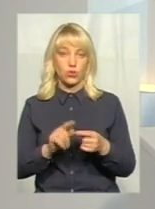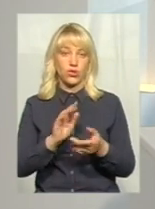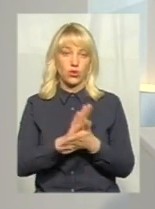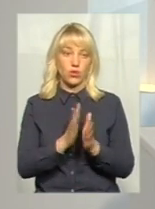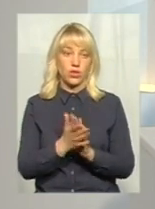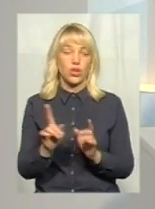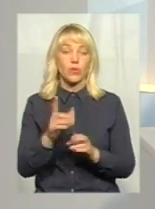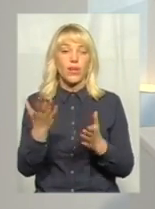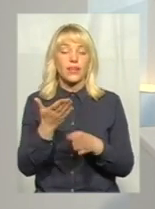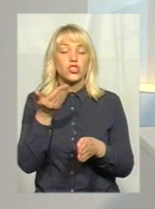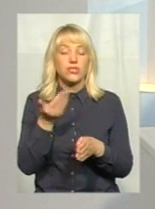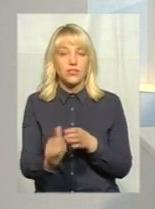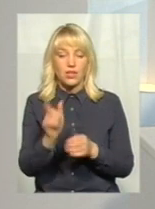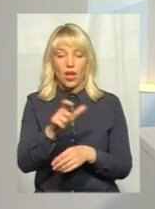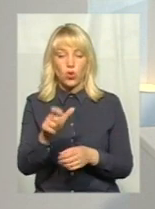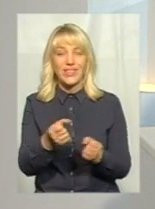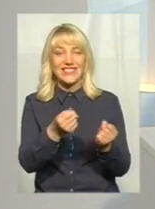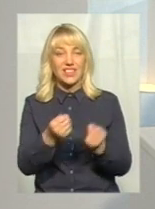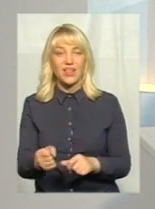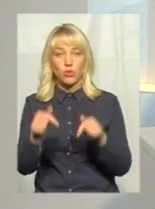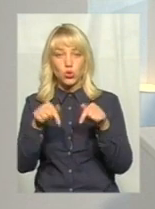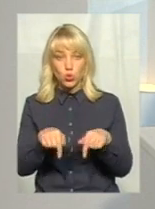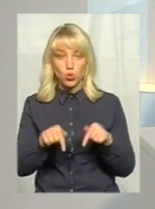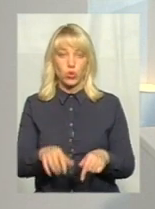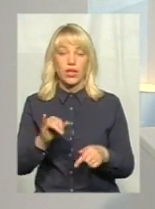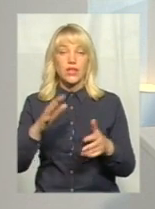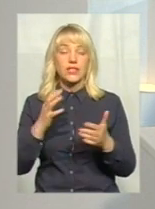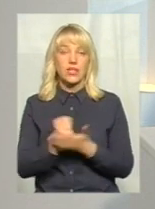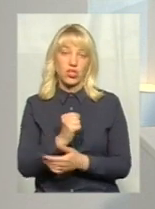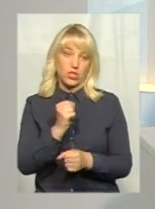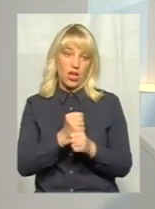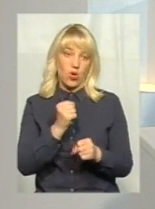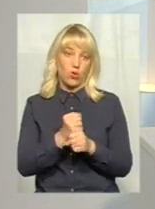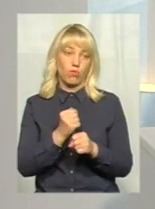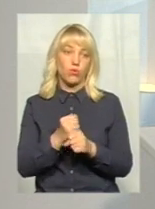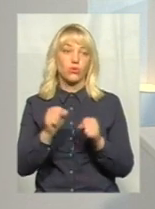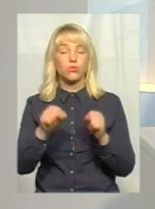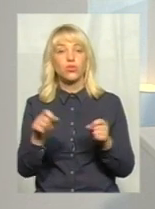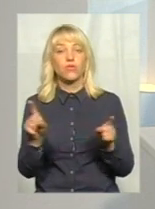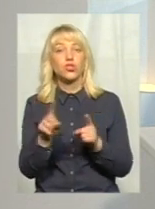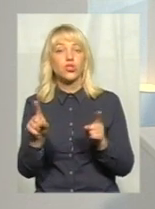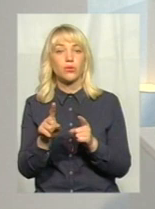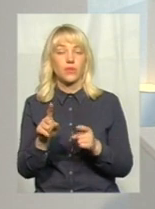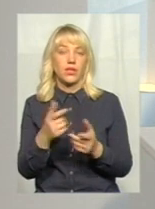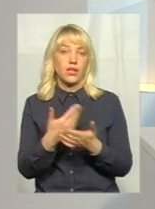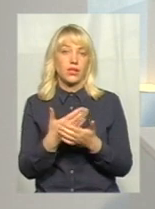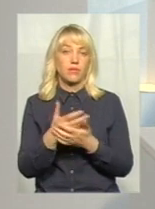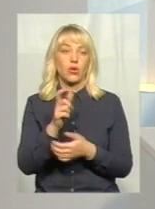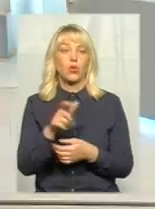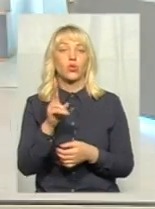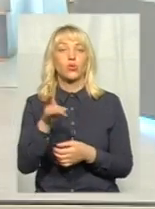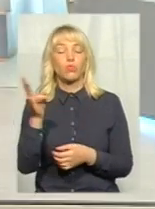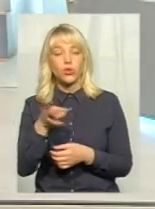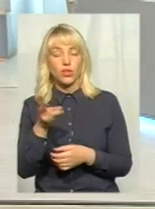і знайшла роботу, можливо, для того, щоб там люди, які